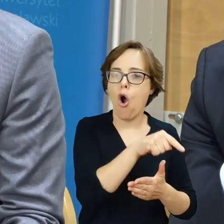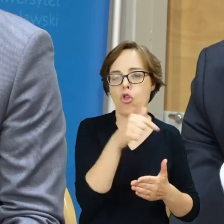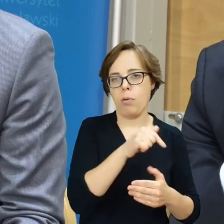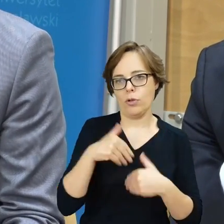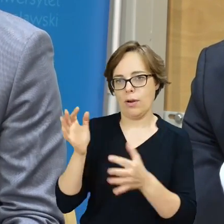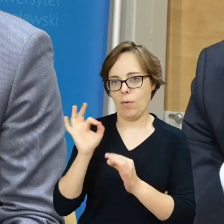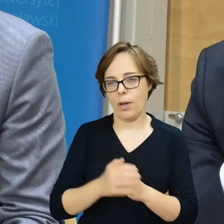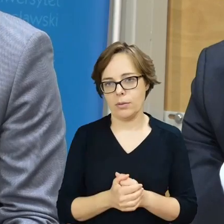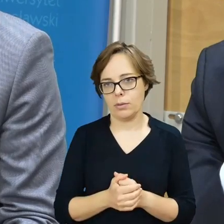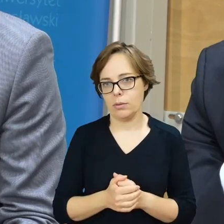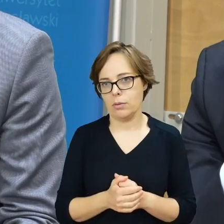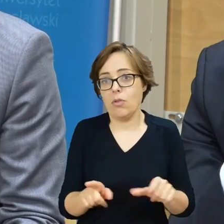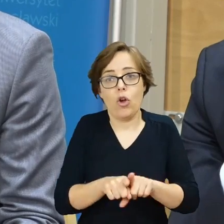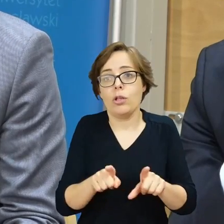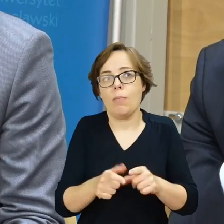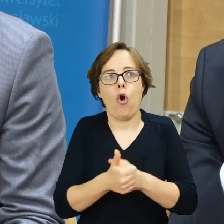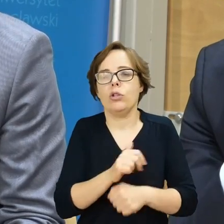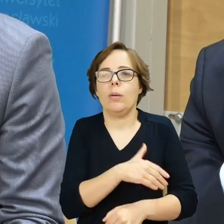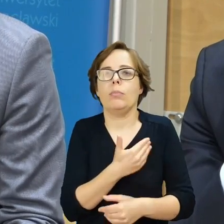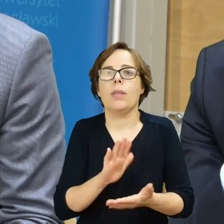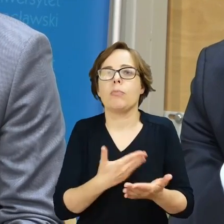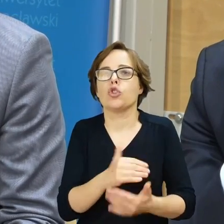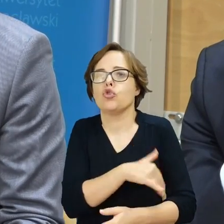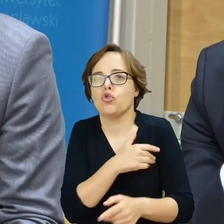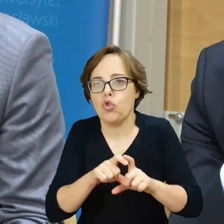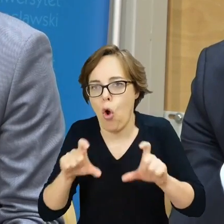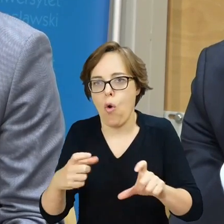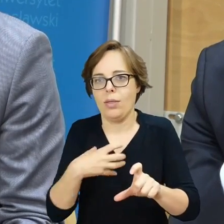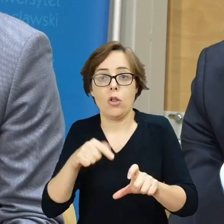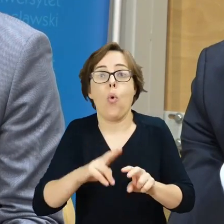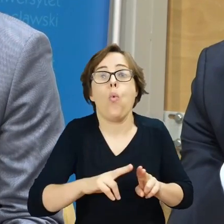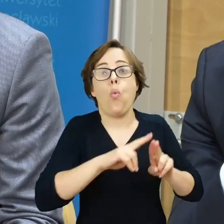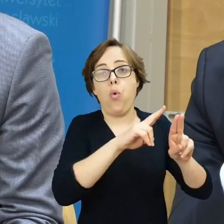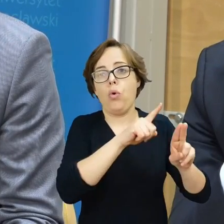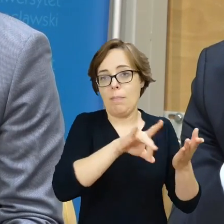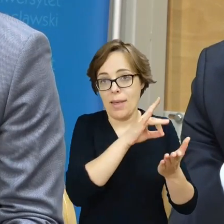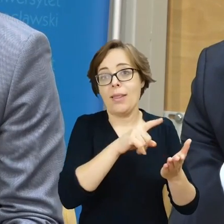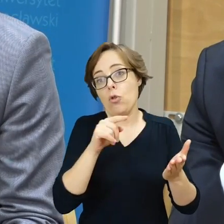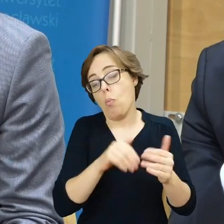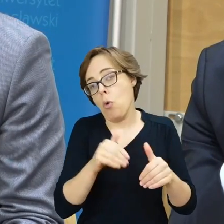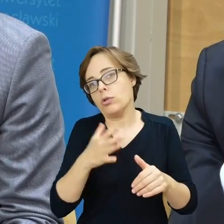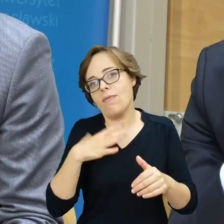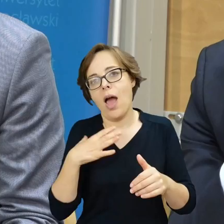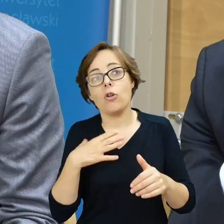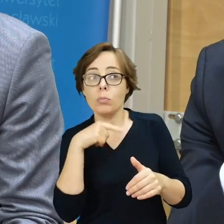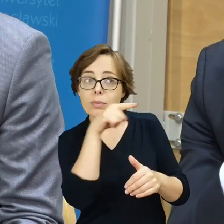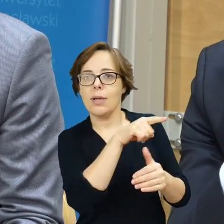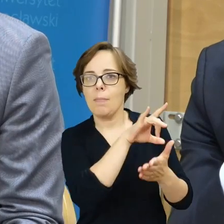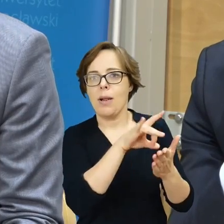przyrody. No, to niewątpliwie mankamentem tu jest ten stan akt i to nam w ramach tej metodyki